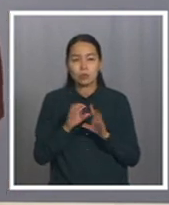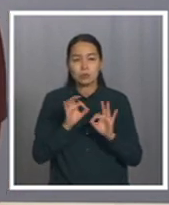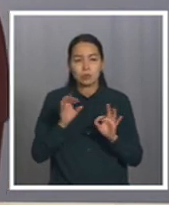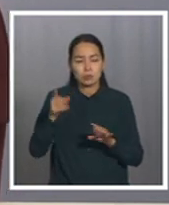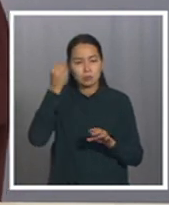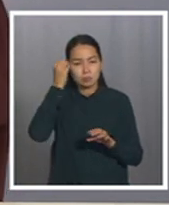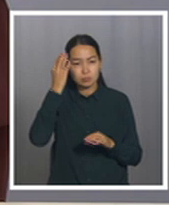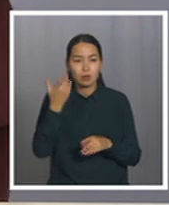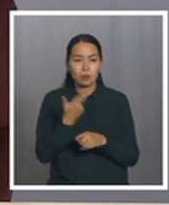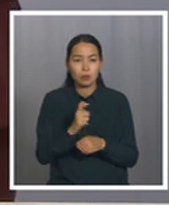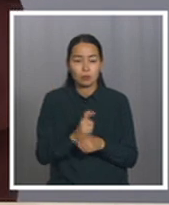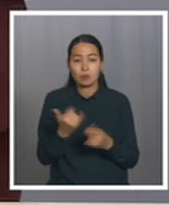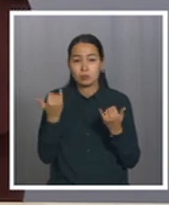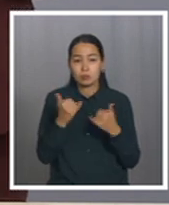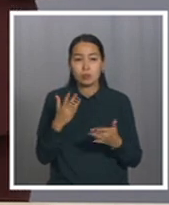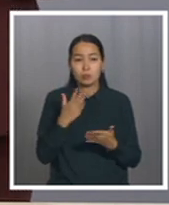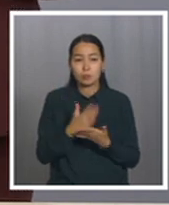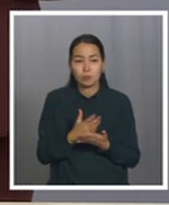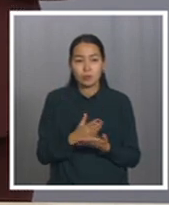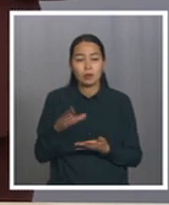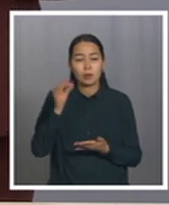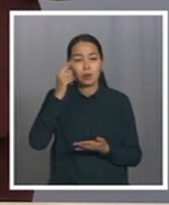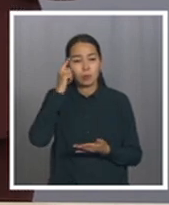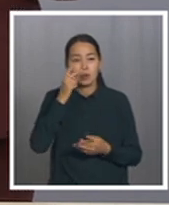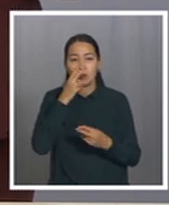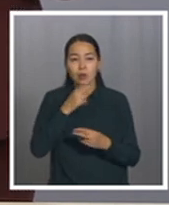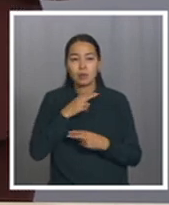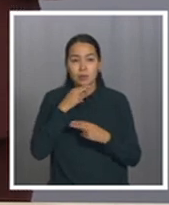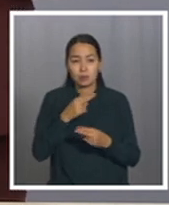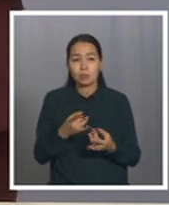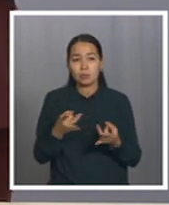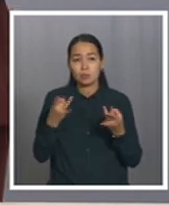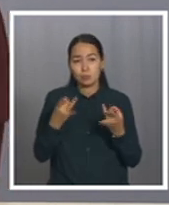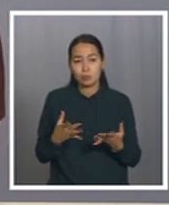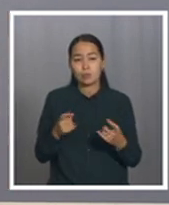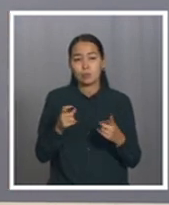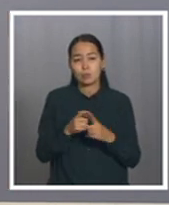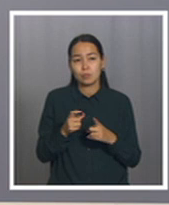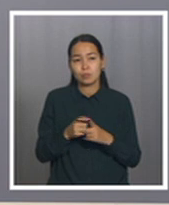тамсандырады. Ойлап қараңыздаршы, жай ғана оқшау сөзді алып қарайық.